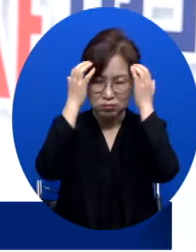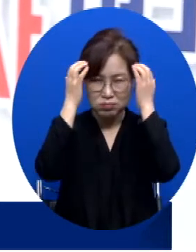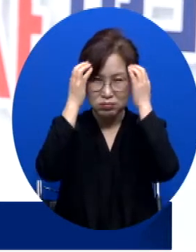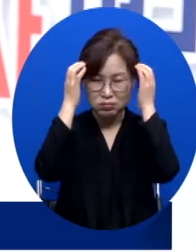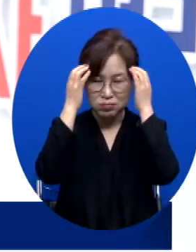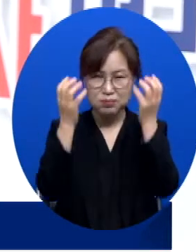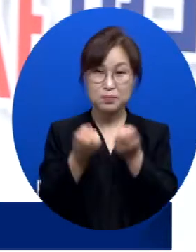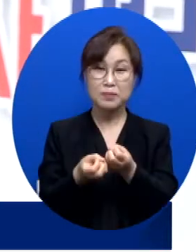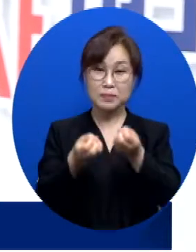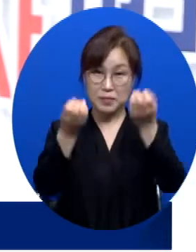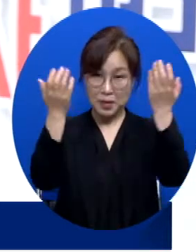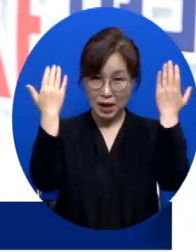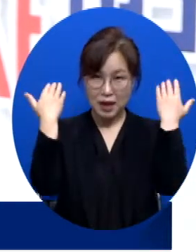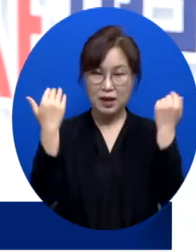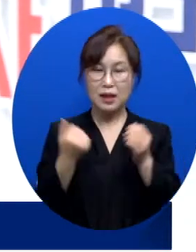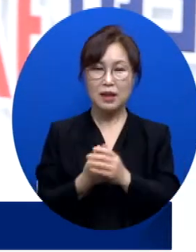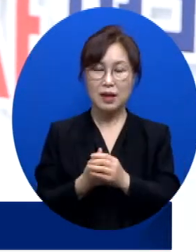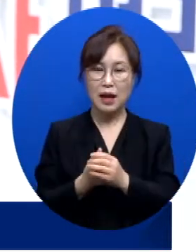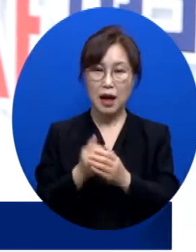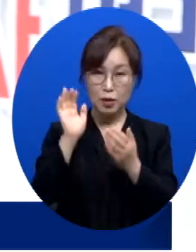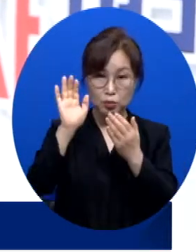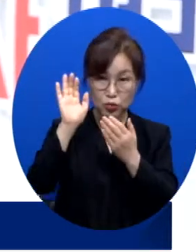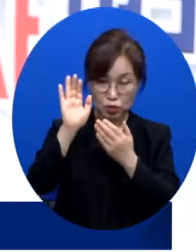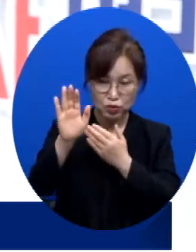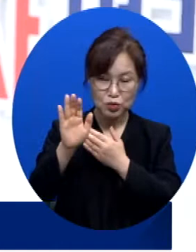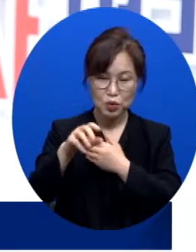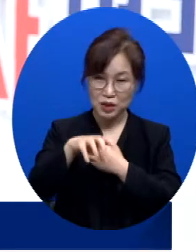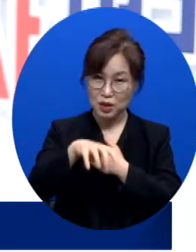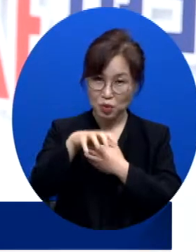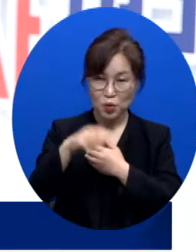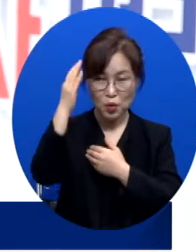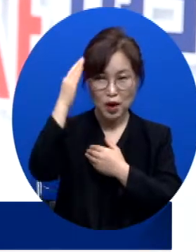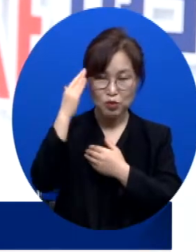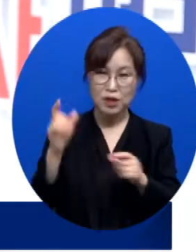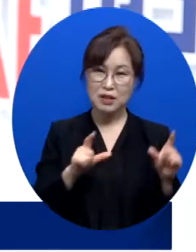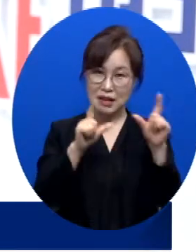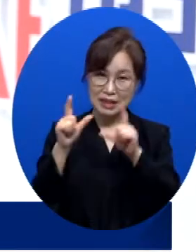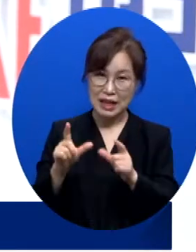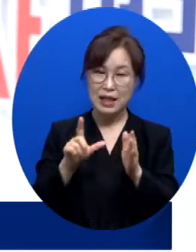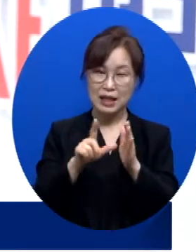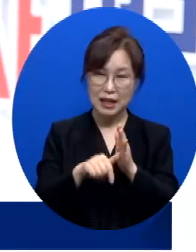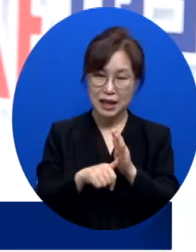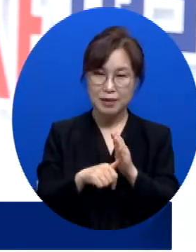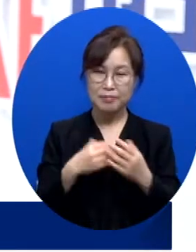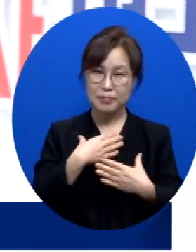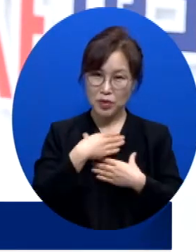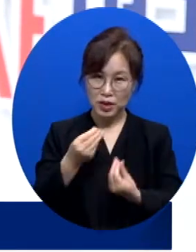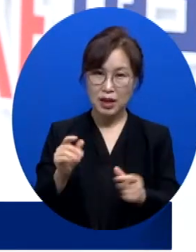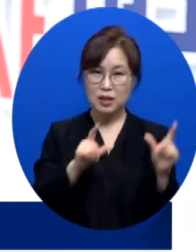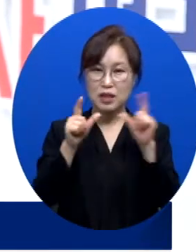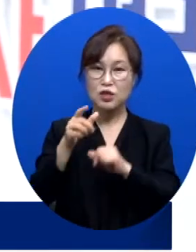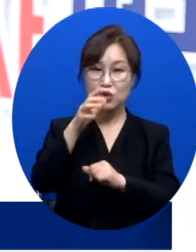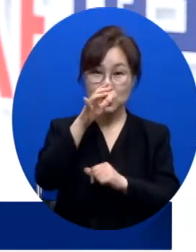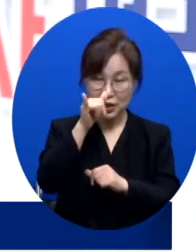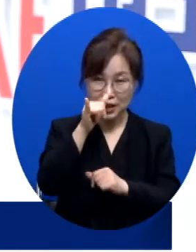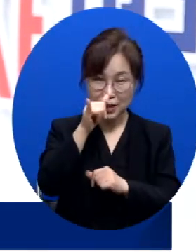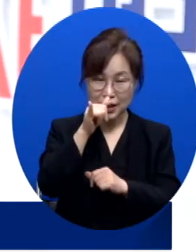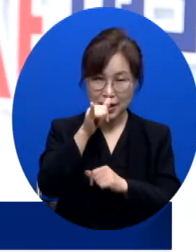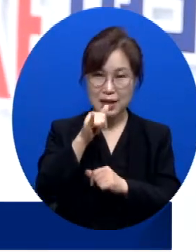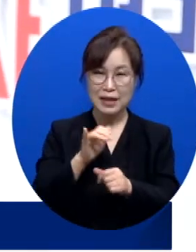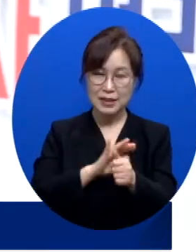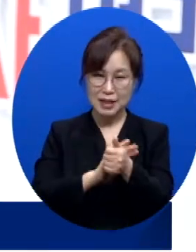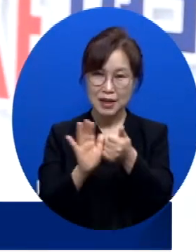어려움을 다 털어내고 앞으로도 계시는 동안 저희들이 잘 계실 수 있도록 저희들이 할 수 있는